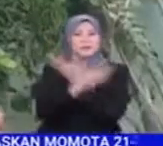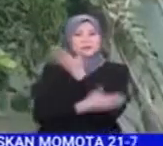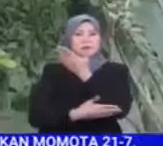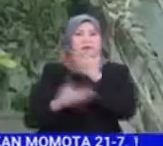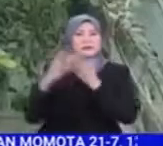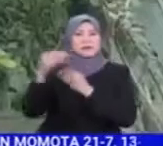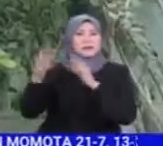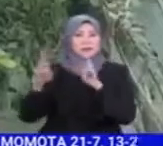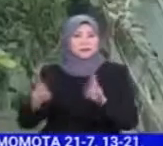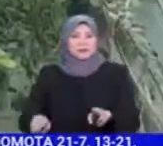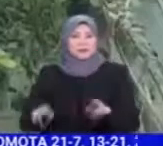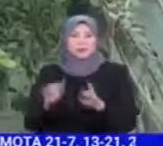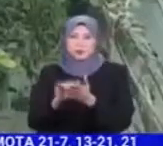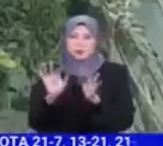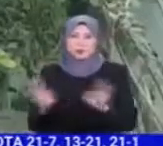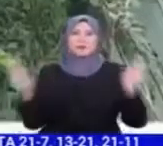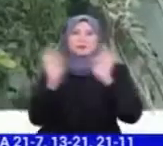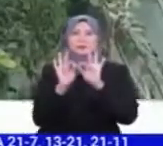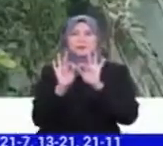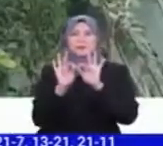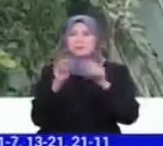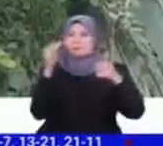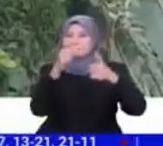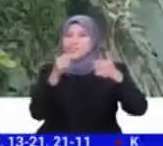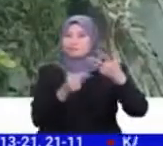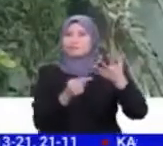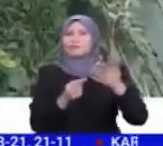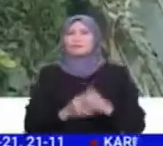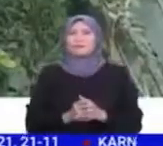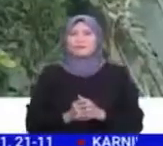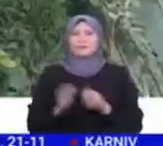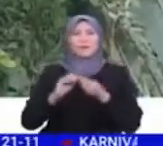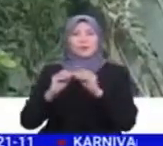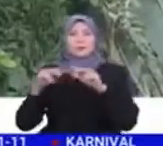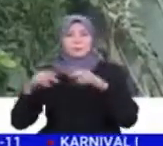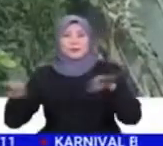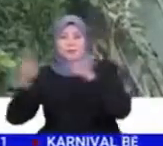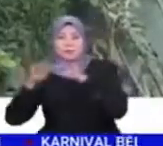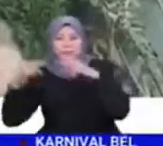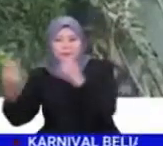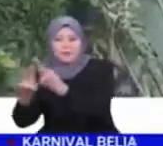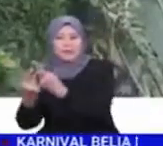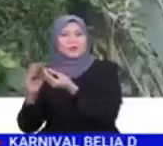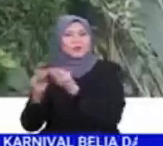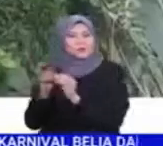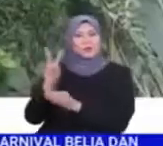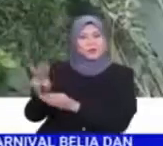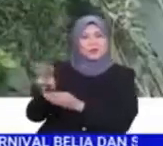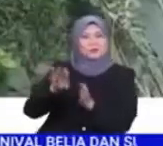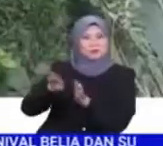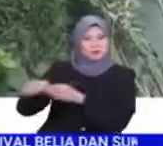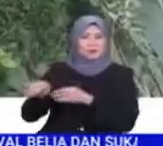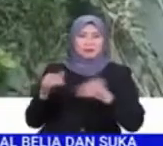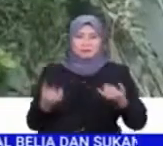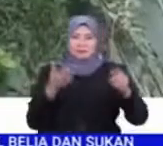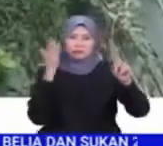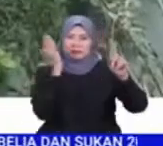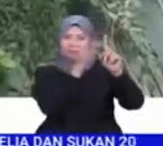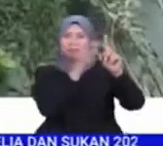rakyat. Itu yang paling utama. Kepentingan parti adalah nombor 2. Jadi apa yang disarankan oleh Perdana